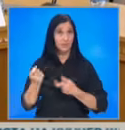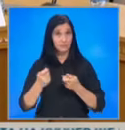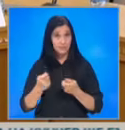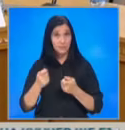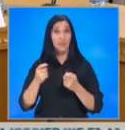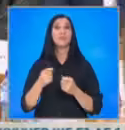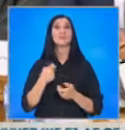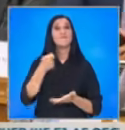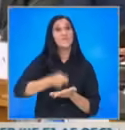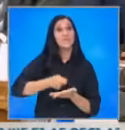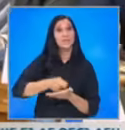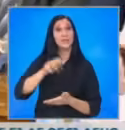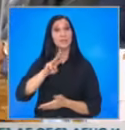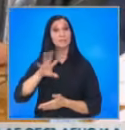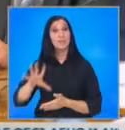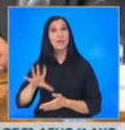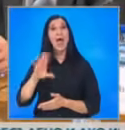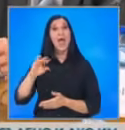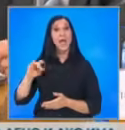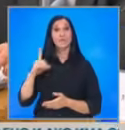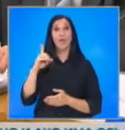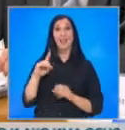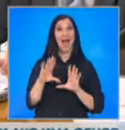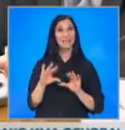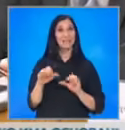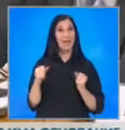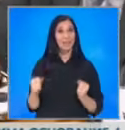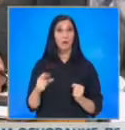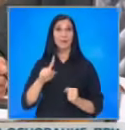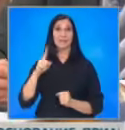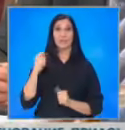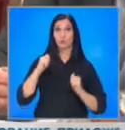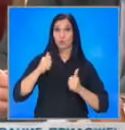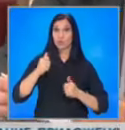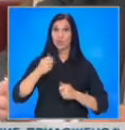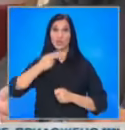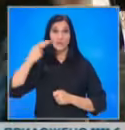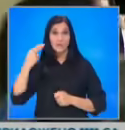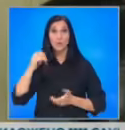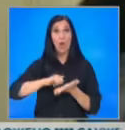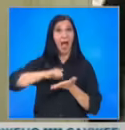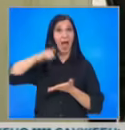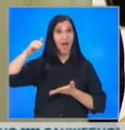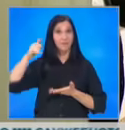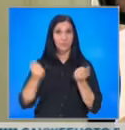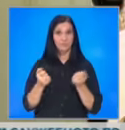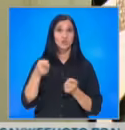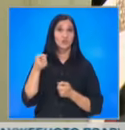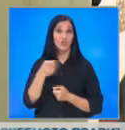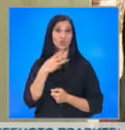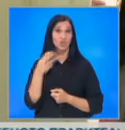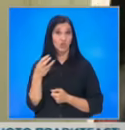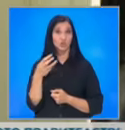да се финансират с 35 евро на седалка не само туроператорите, но и авиопревозвачите. От тези 430